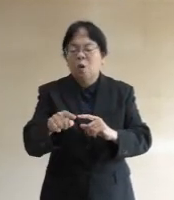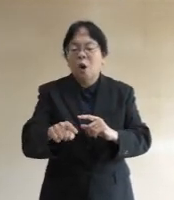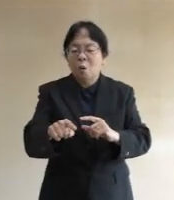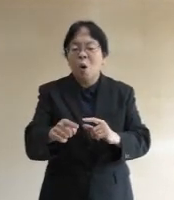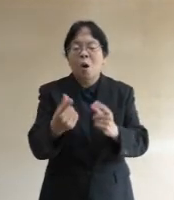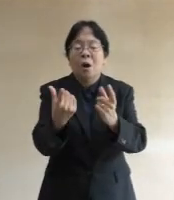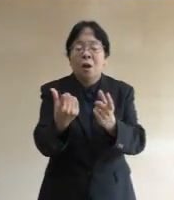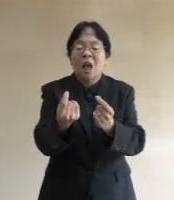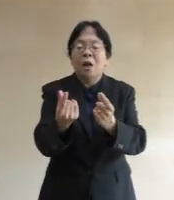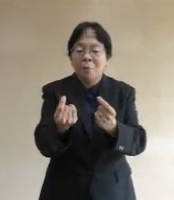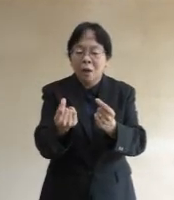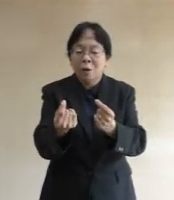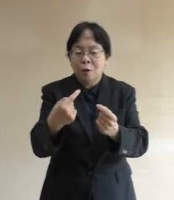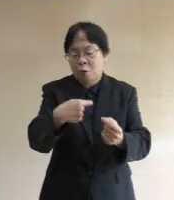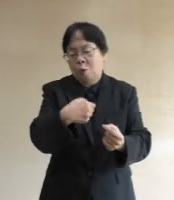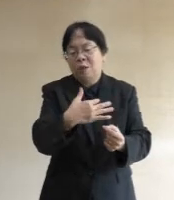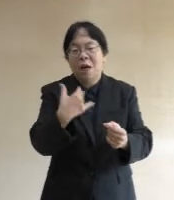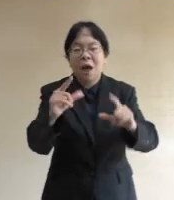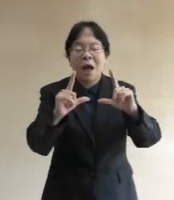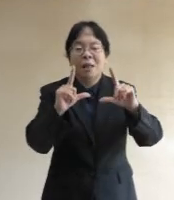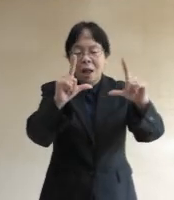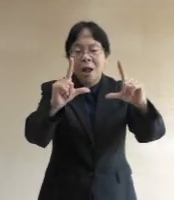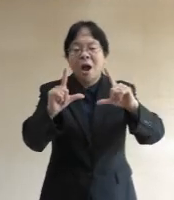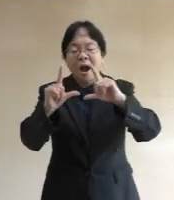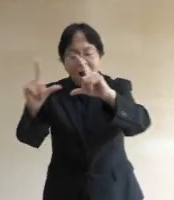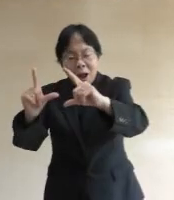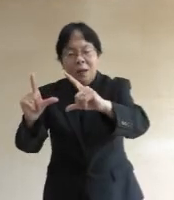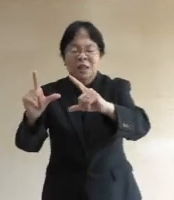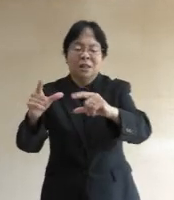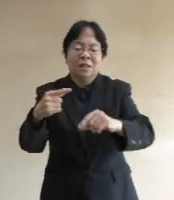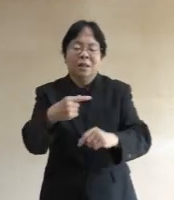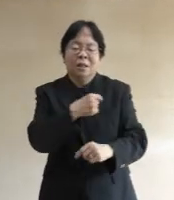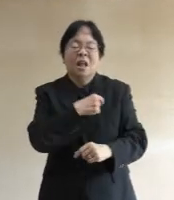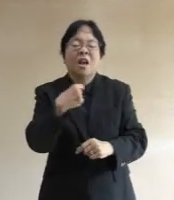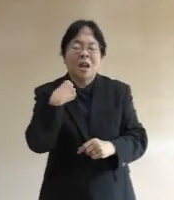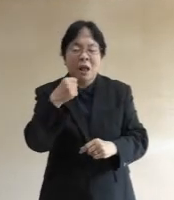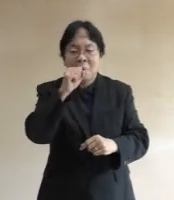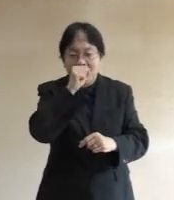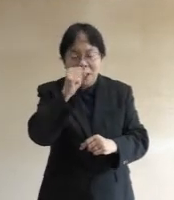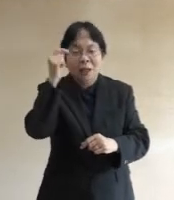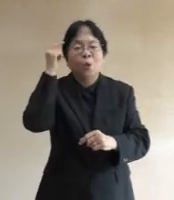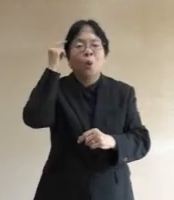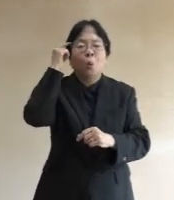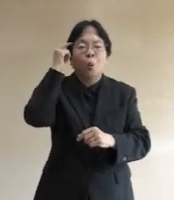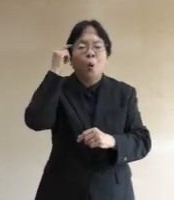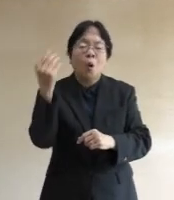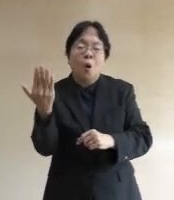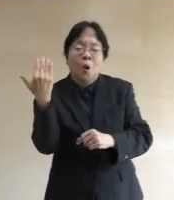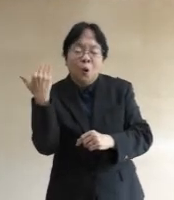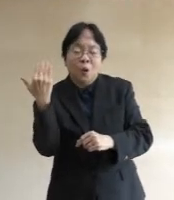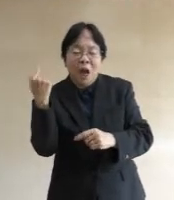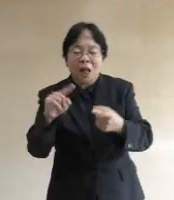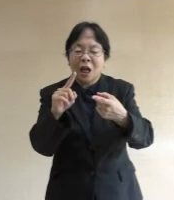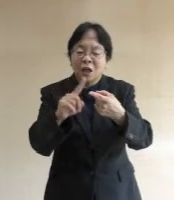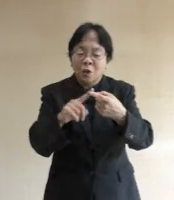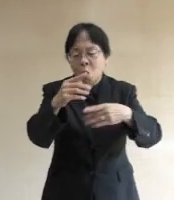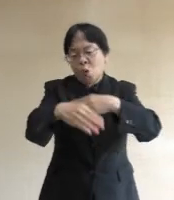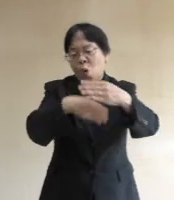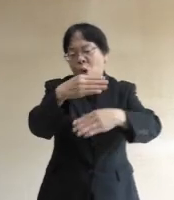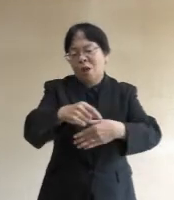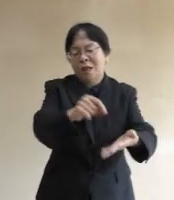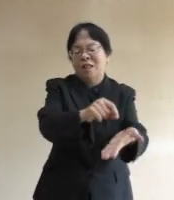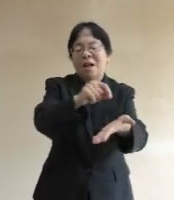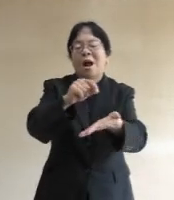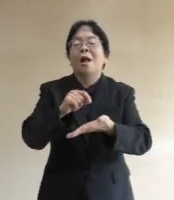こう発信できるような、そういう仕組みをということで、ちょうど話が出たばっか